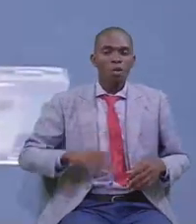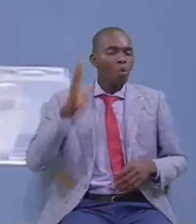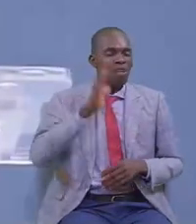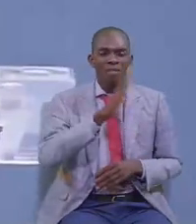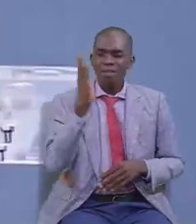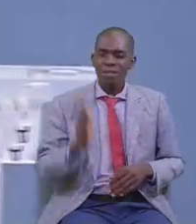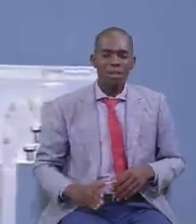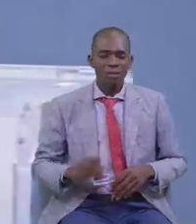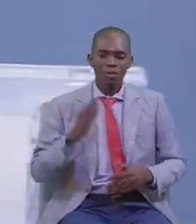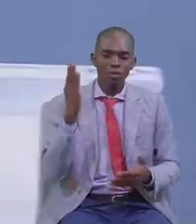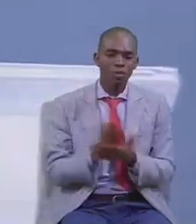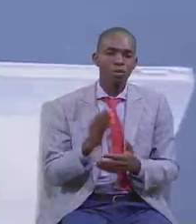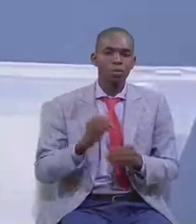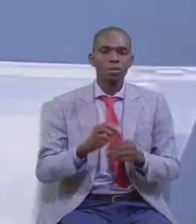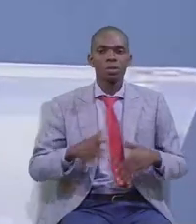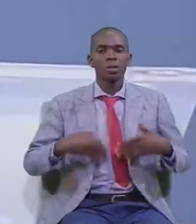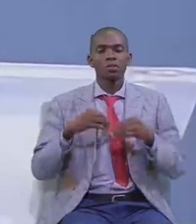jamais dans ta vie.